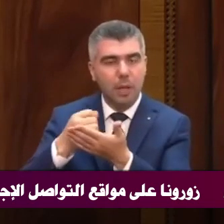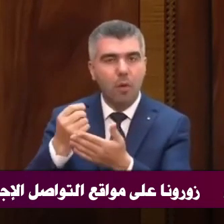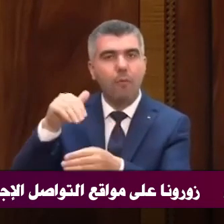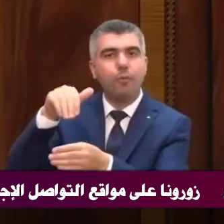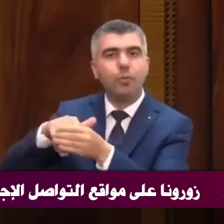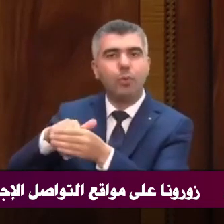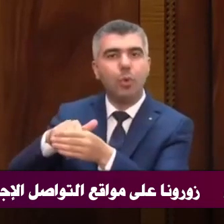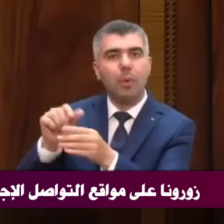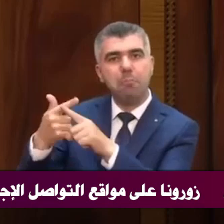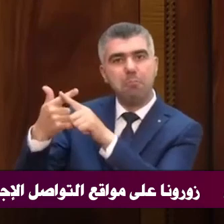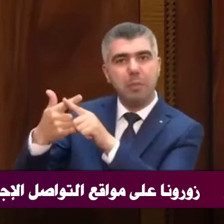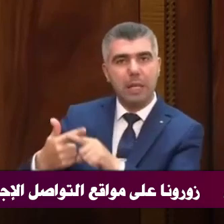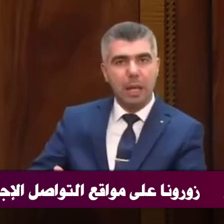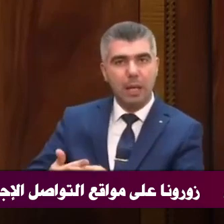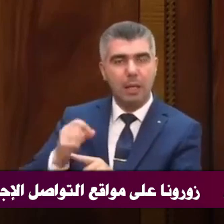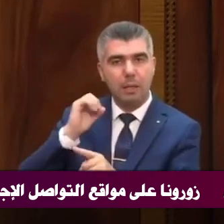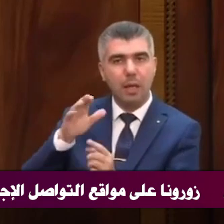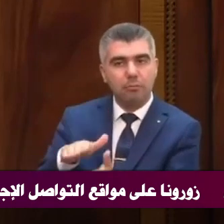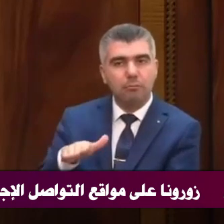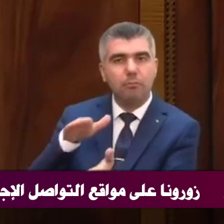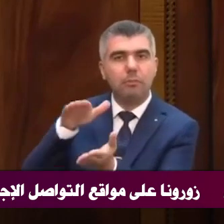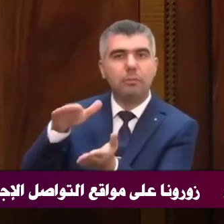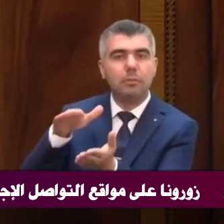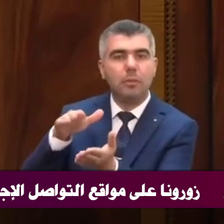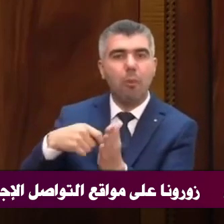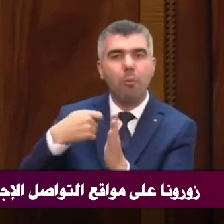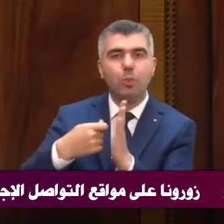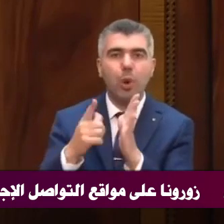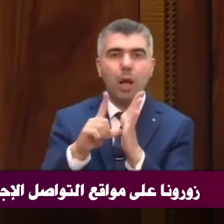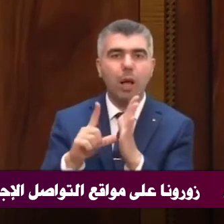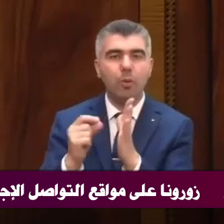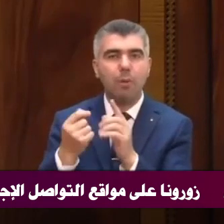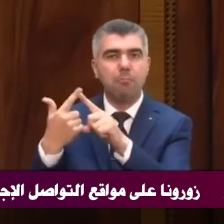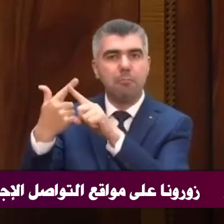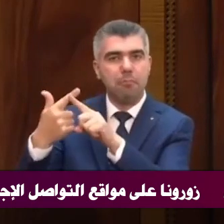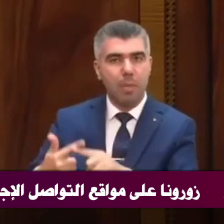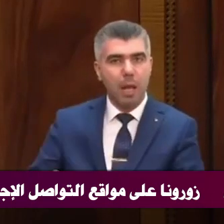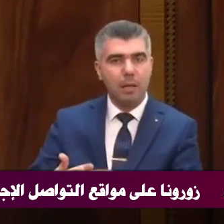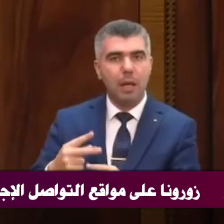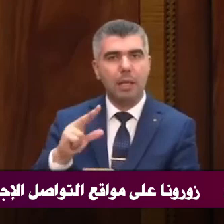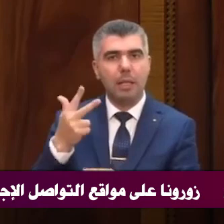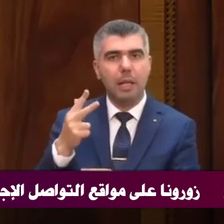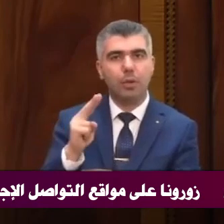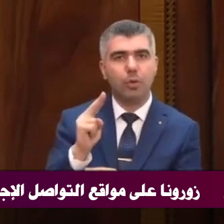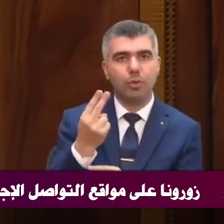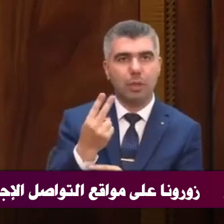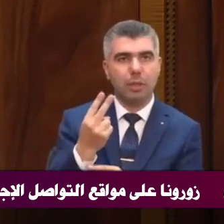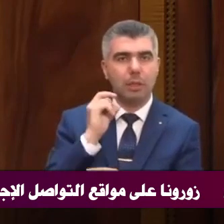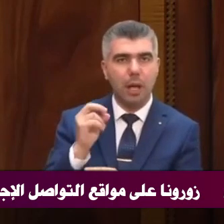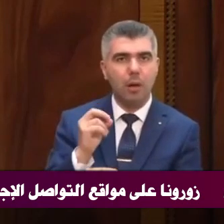يعني أرصدتها ولا رصدها مشروع قانون المالية لسنة 23 هي